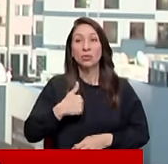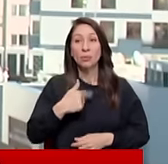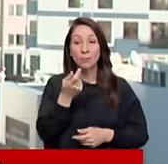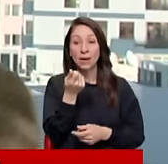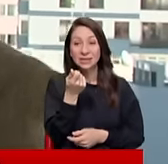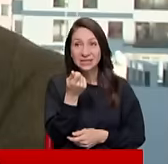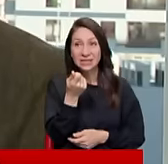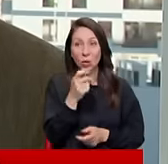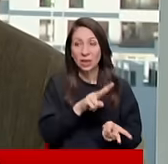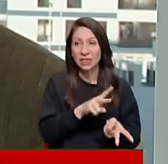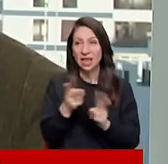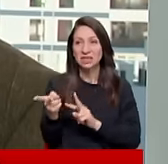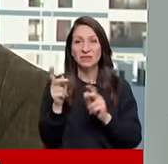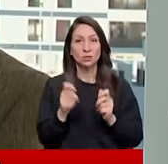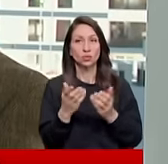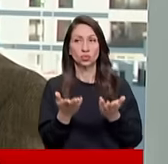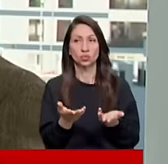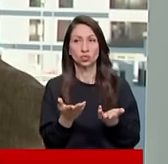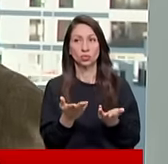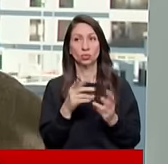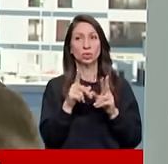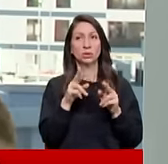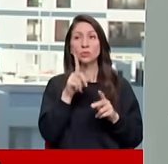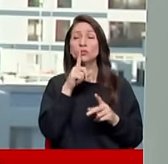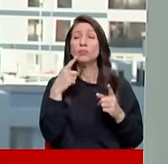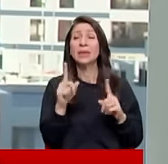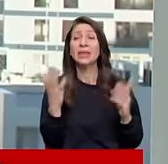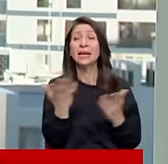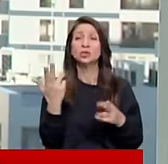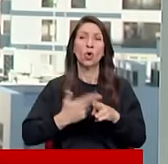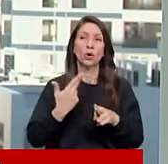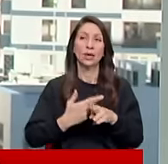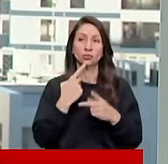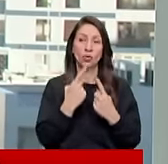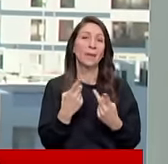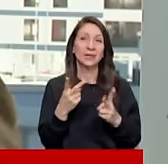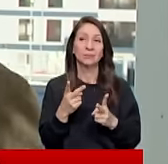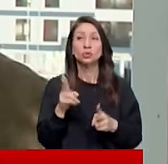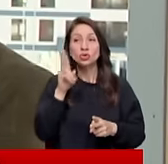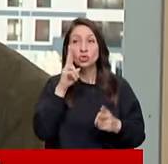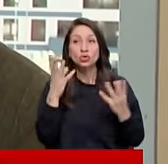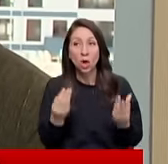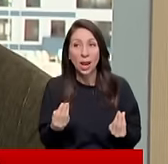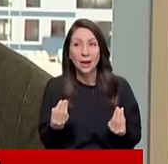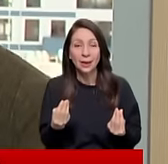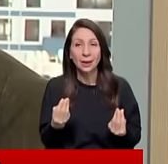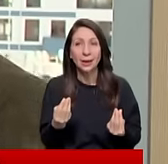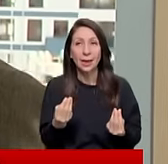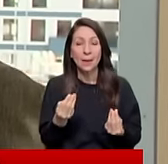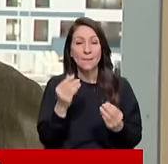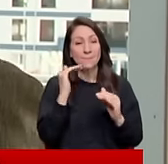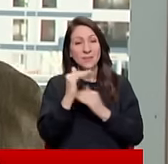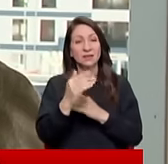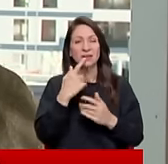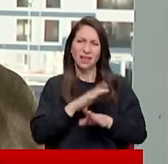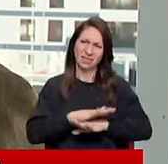servetini ona transfer ediyorsun. Bunun gibi yüz binlerce örnek sayabilirim sana. Netice itibariyle de millet de